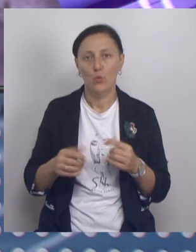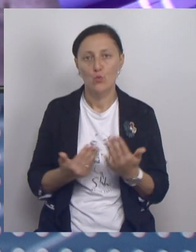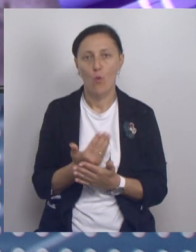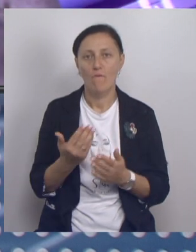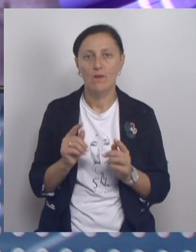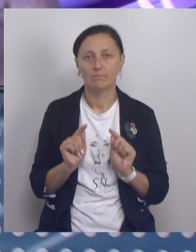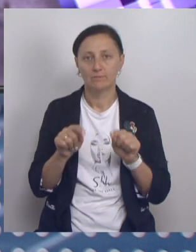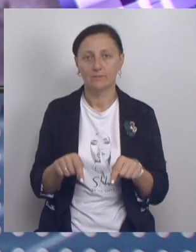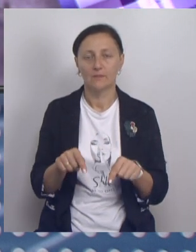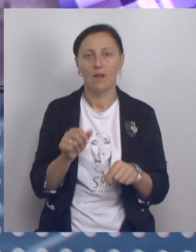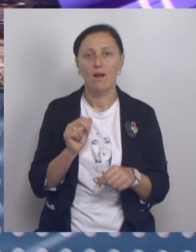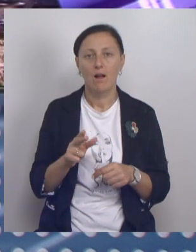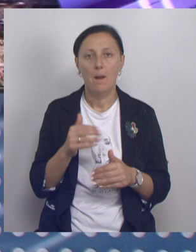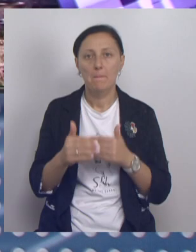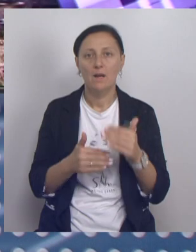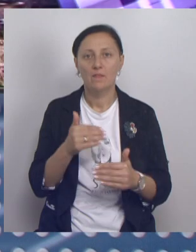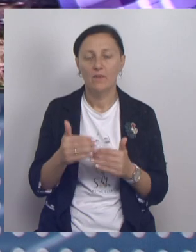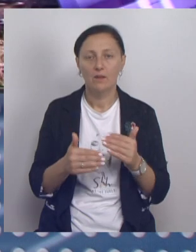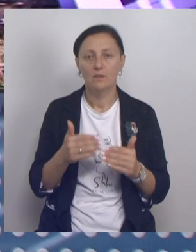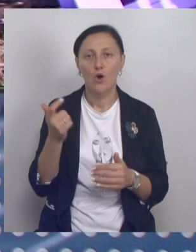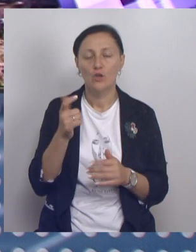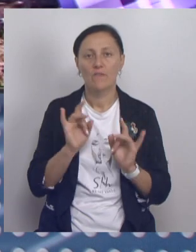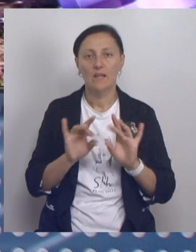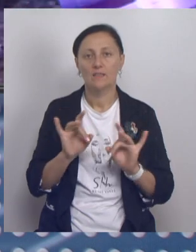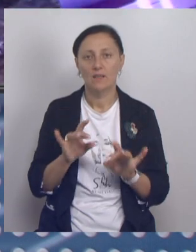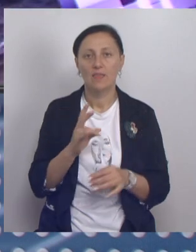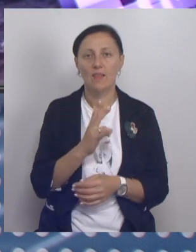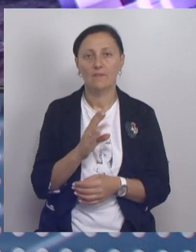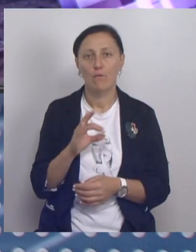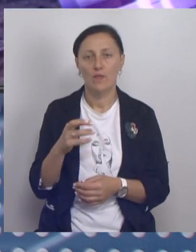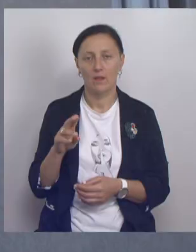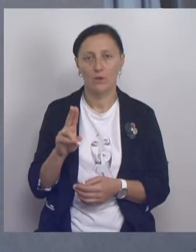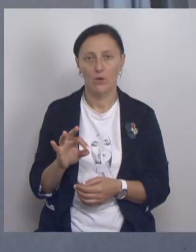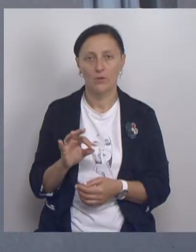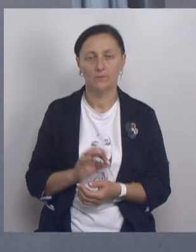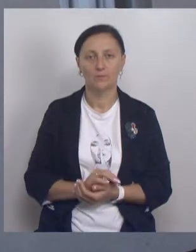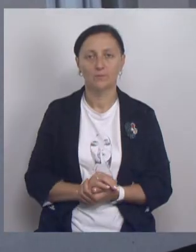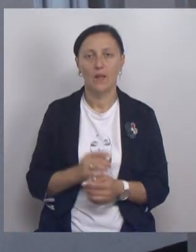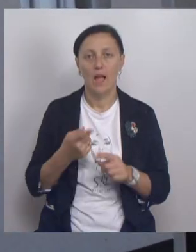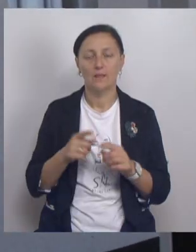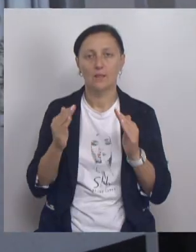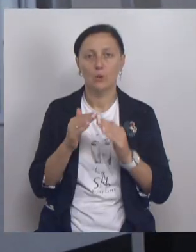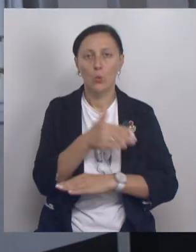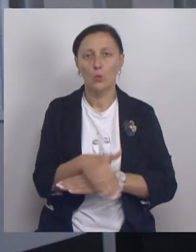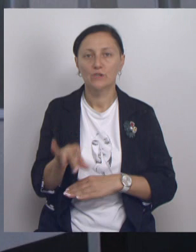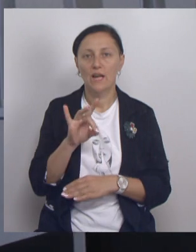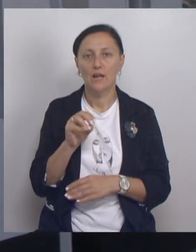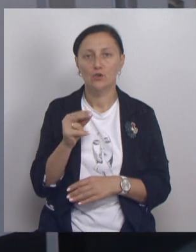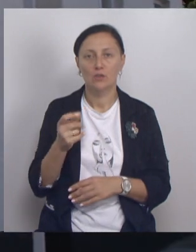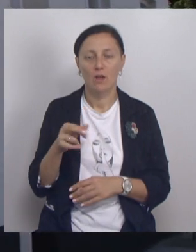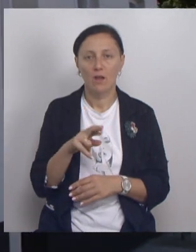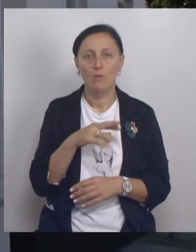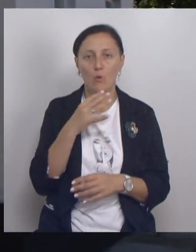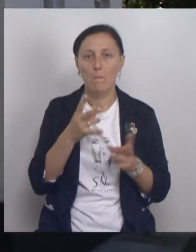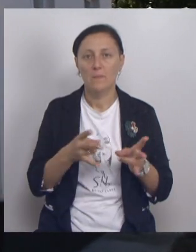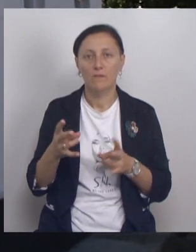О том, как продвигается большая стройка, хозяева рассказали Наталье Войтенко. В этом доме на улице Речной, как и в других, которые